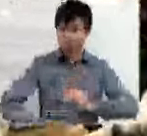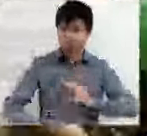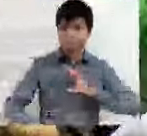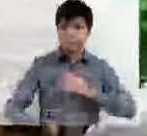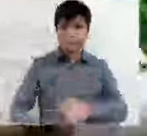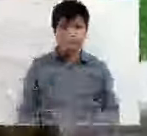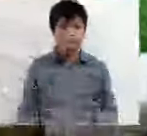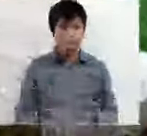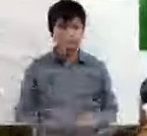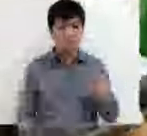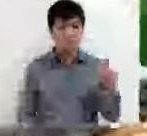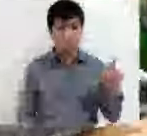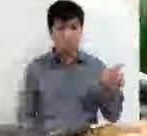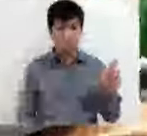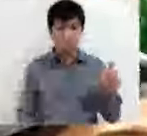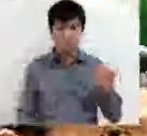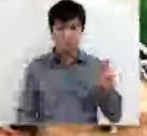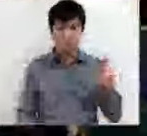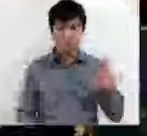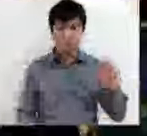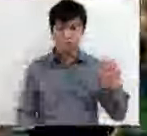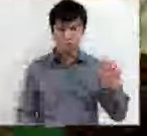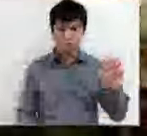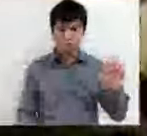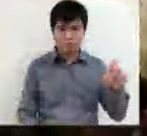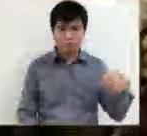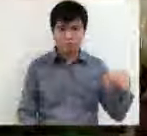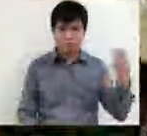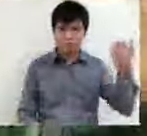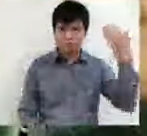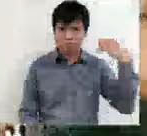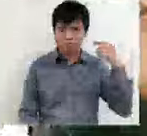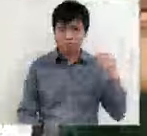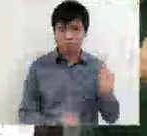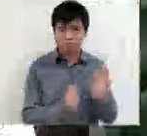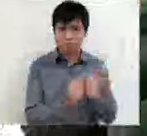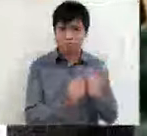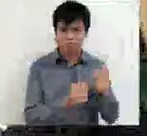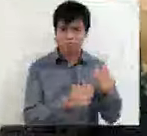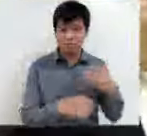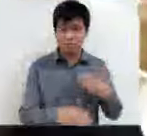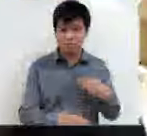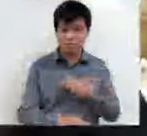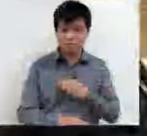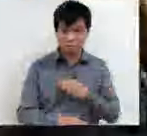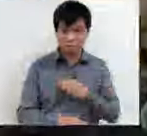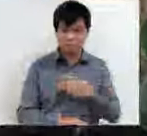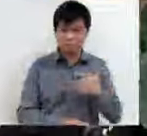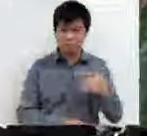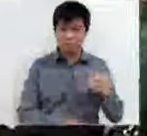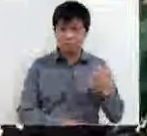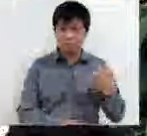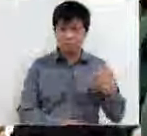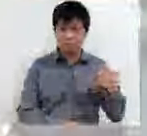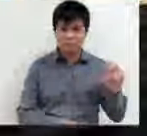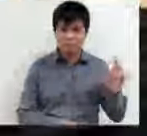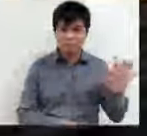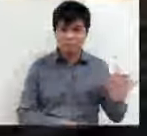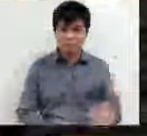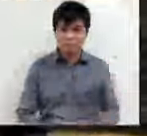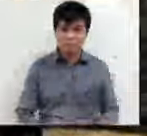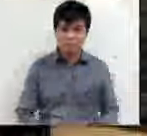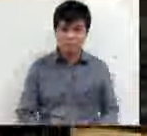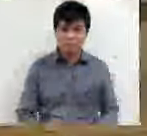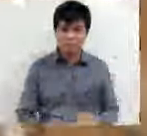sa UAAP title ng Archers noong Season 79. Sobrang sarap na ganong feeling and now is the best time to be a Lasallian.